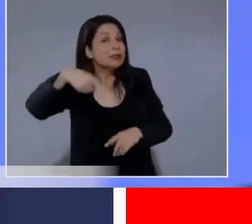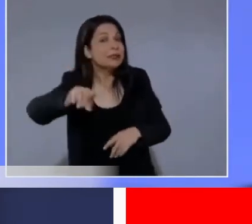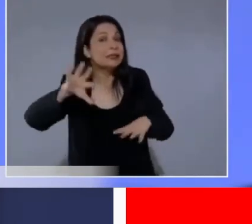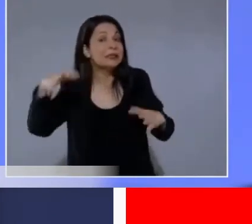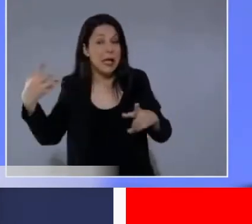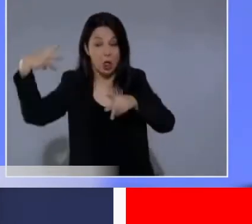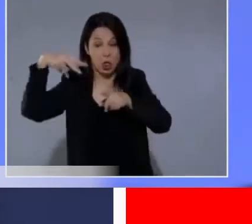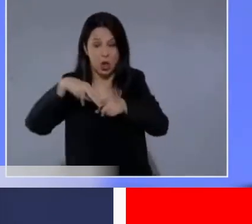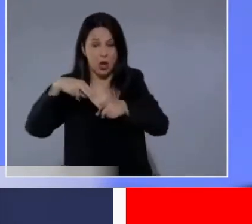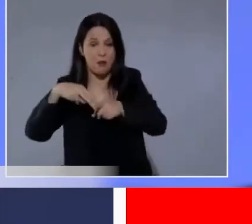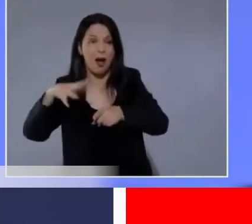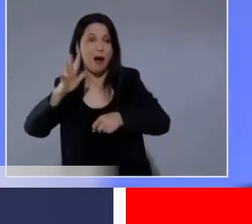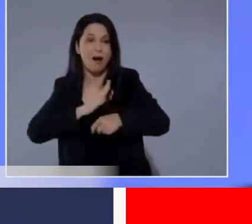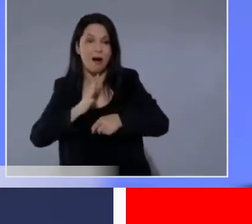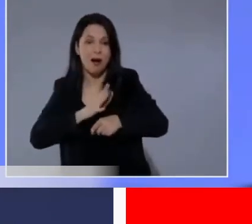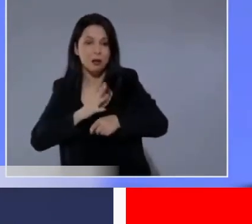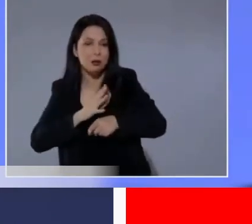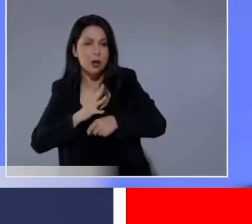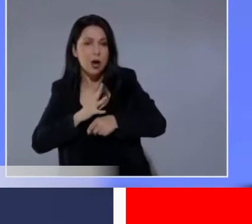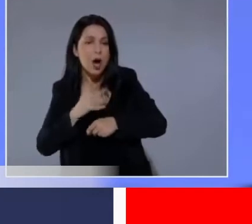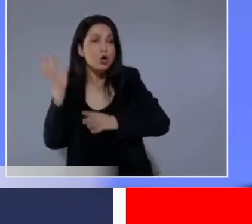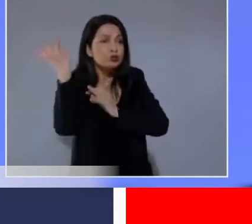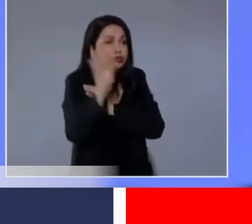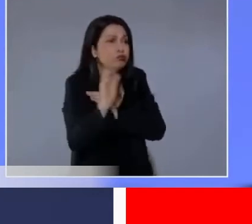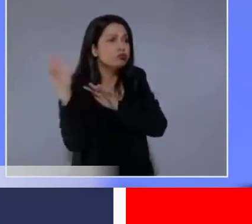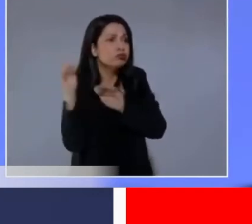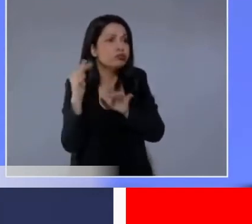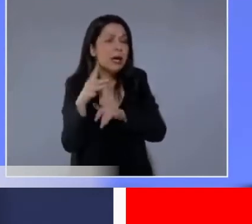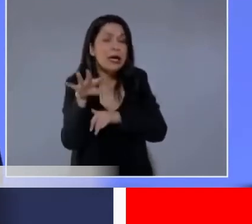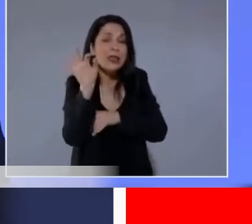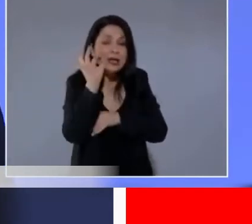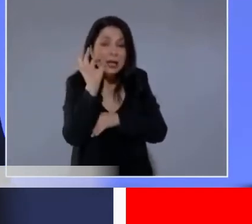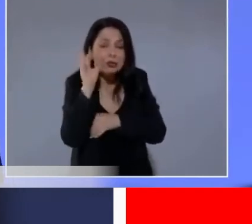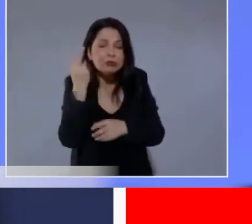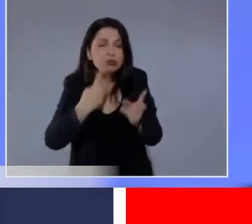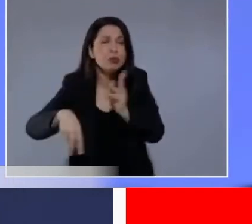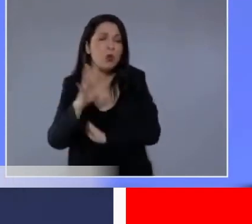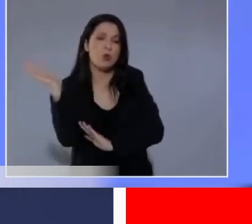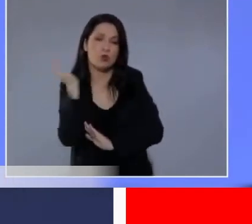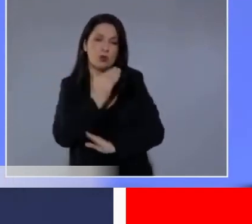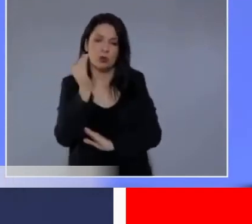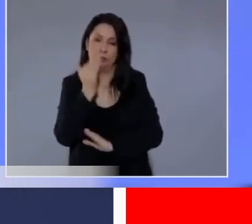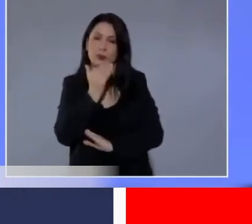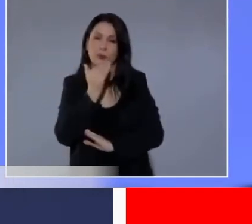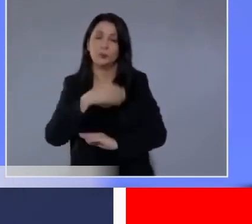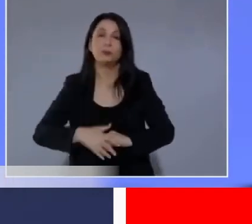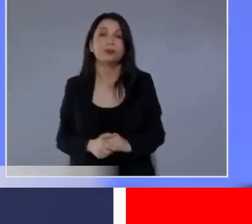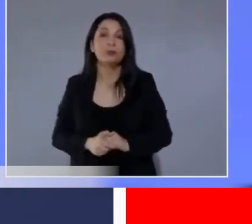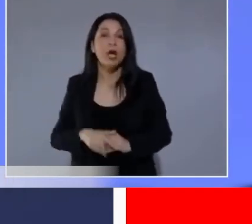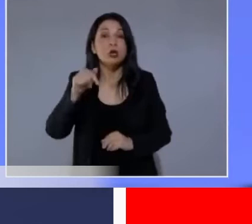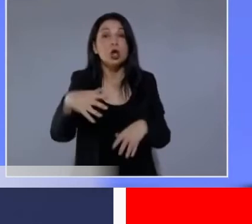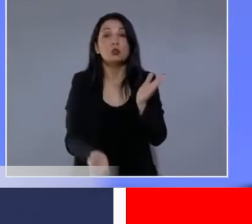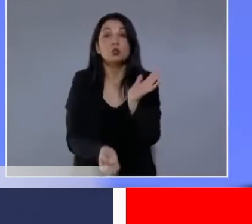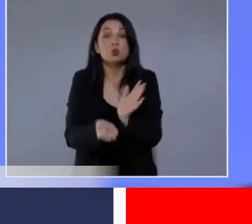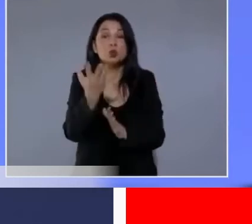χώρα διαμέσου της Εγνατίας Οδού. Η κατασκευή του νέου οδικού άξονα